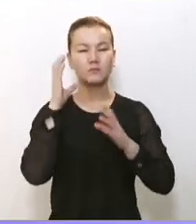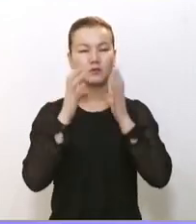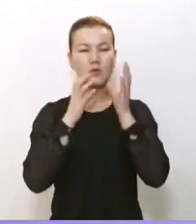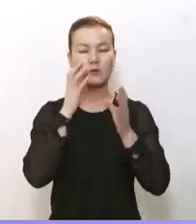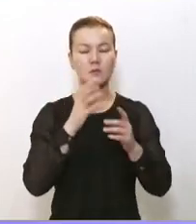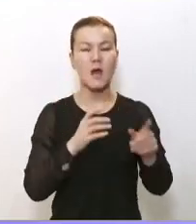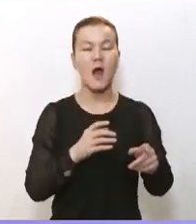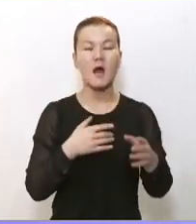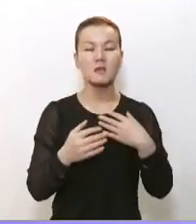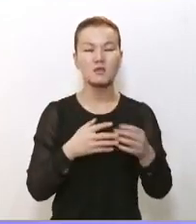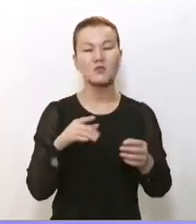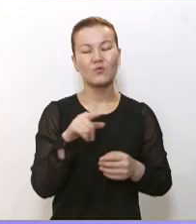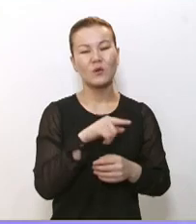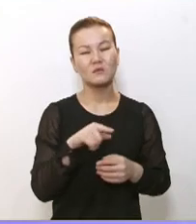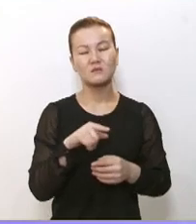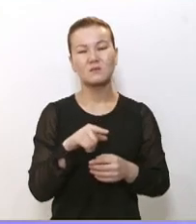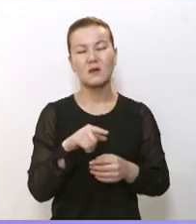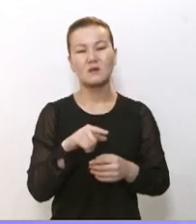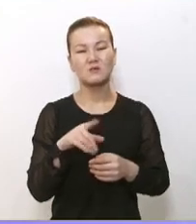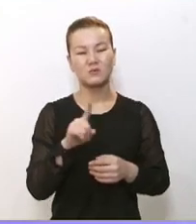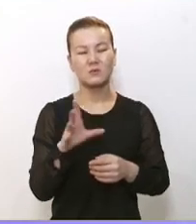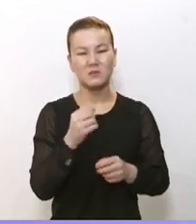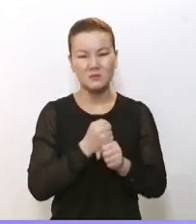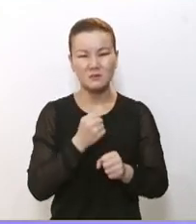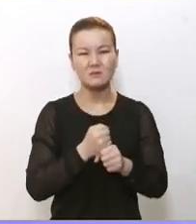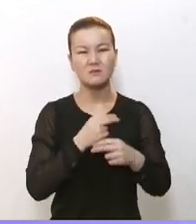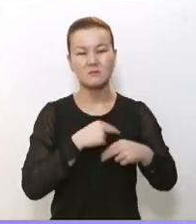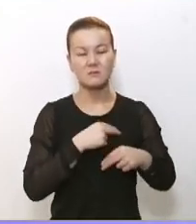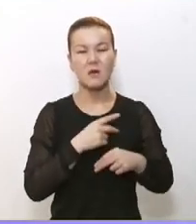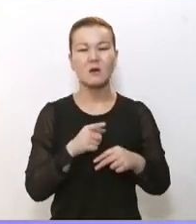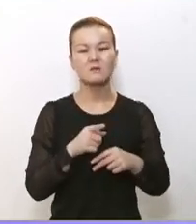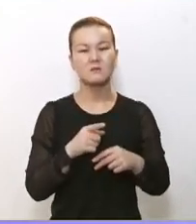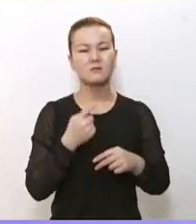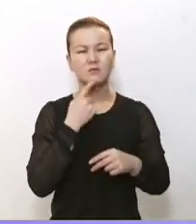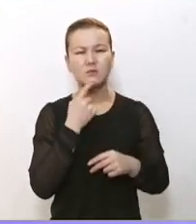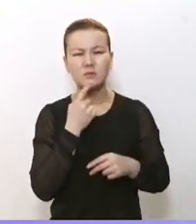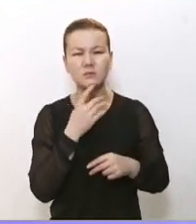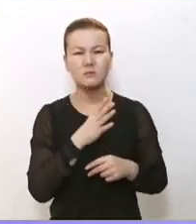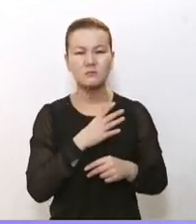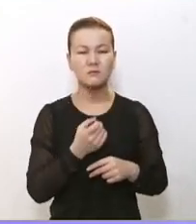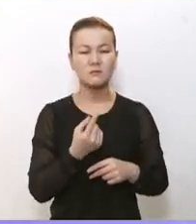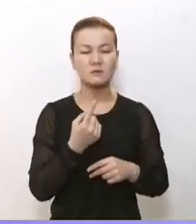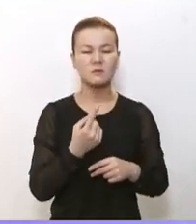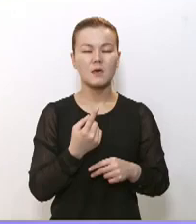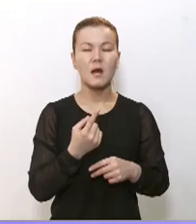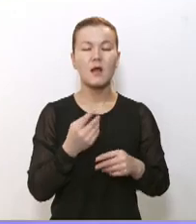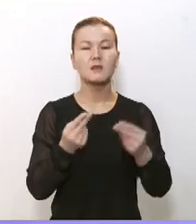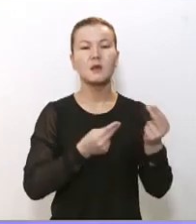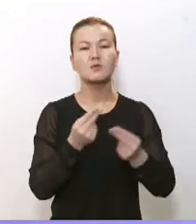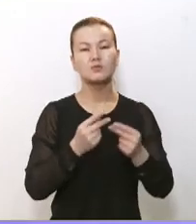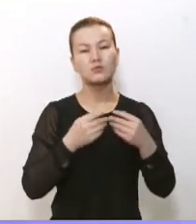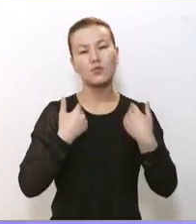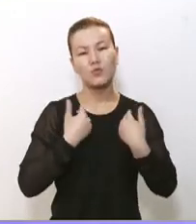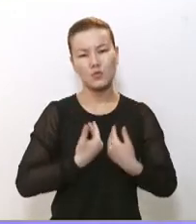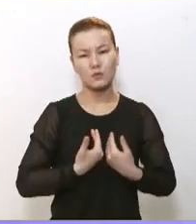на уроке, вызвало у вас большие затруднения, нарисуйте грустный смайлик. Наше